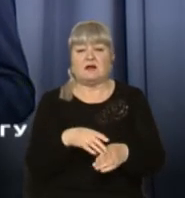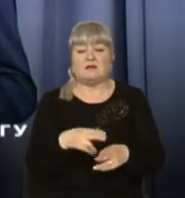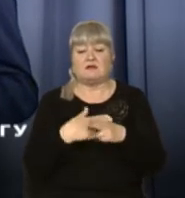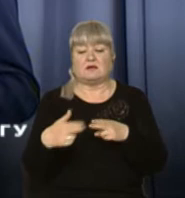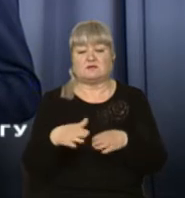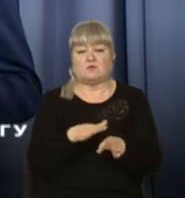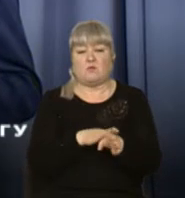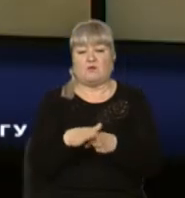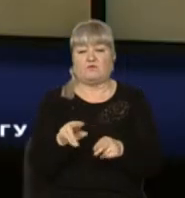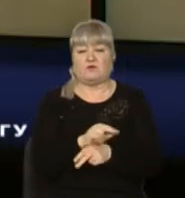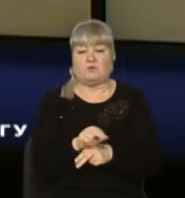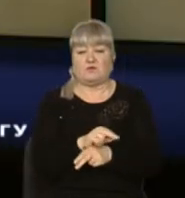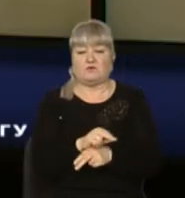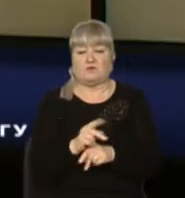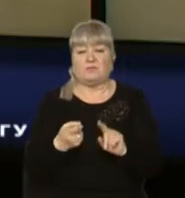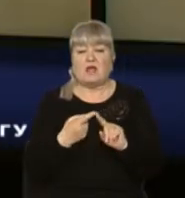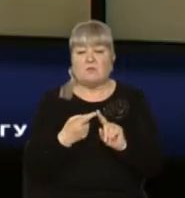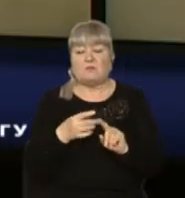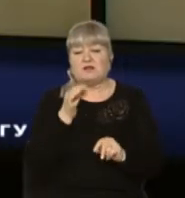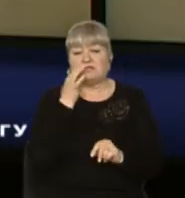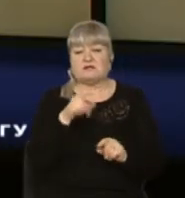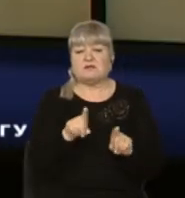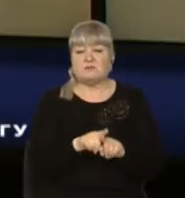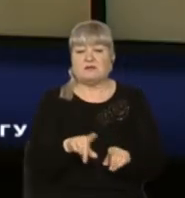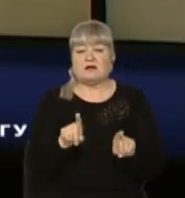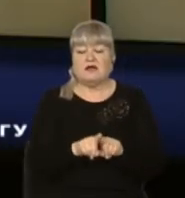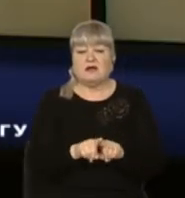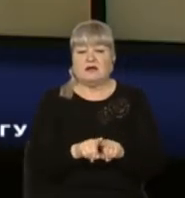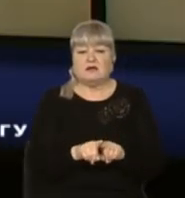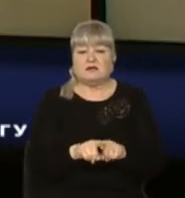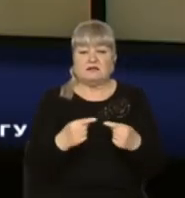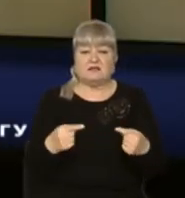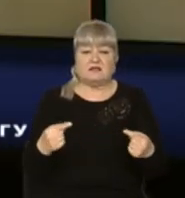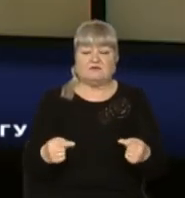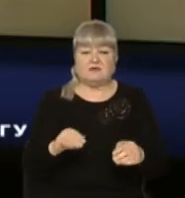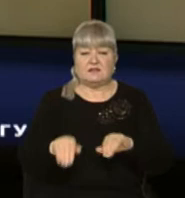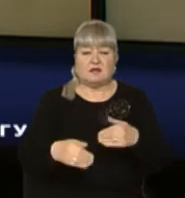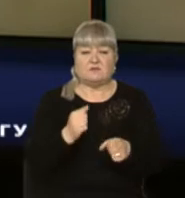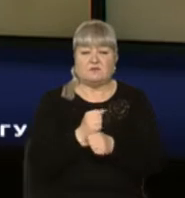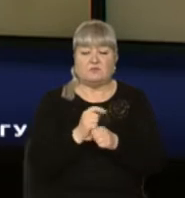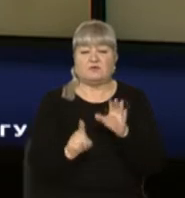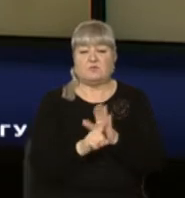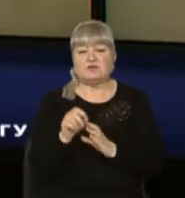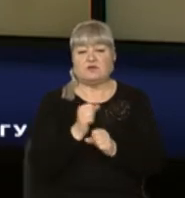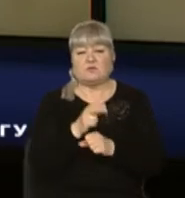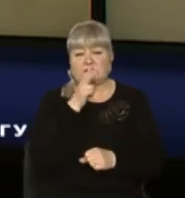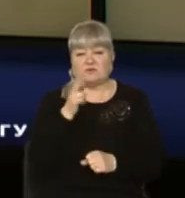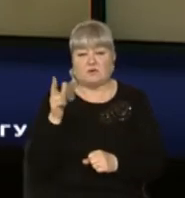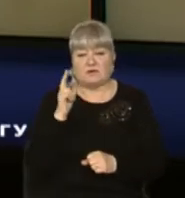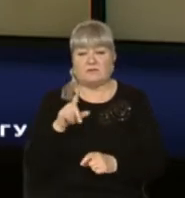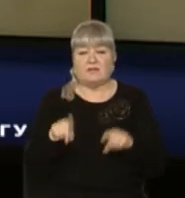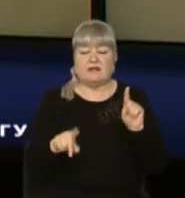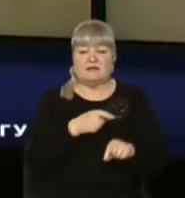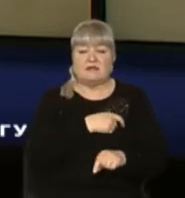ремонту? Ну, по-перше, скажімо так, такі види ямкових ремонтів почали робити 3 роки назад. Деякі